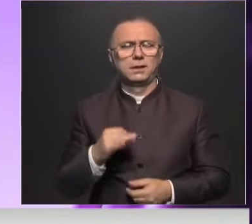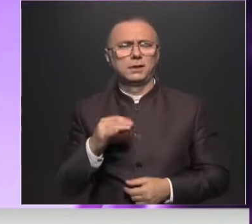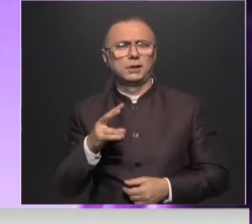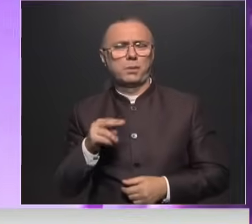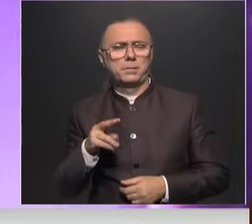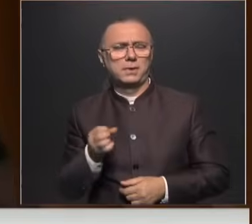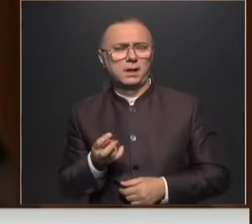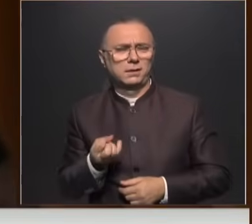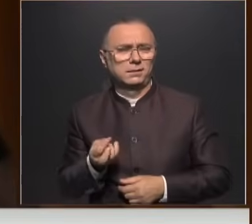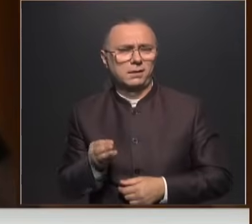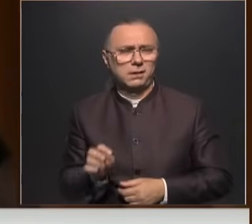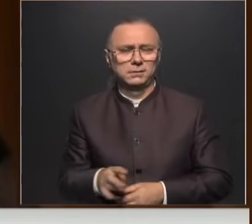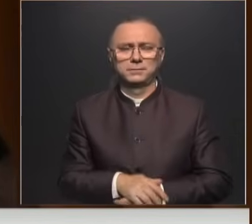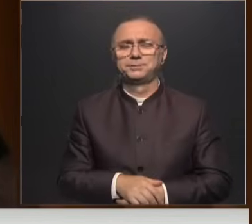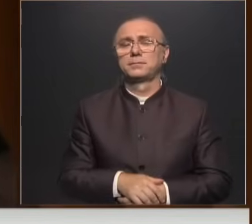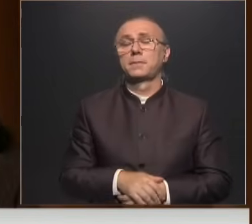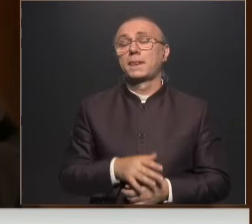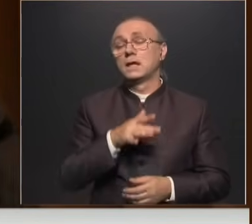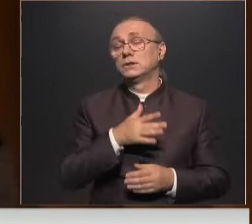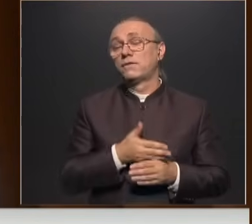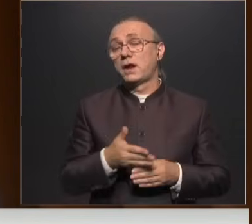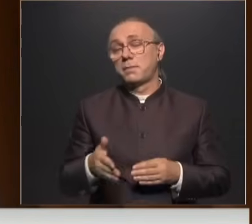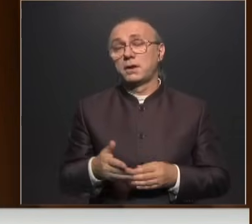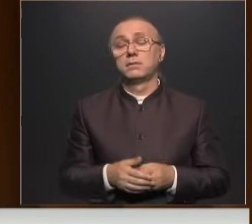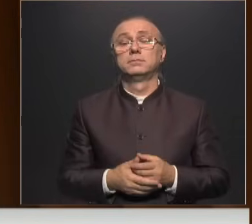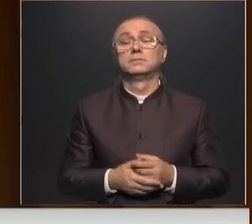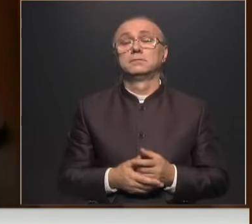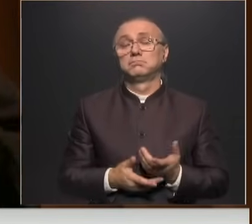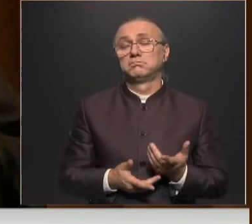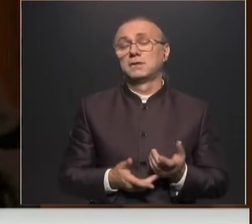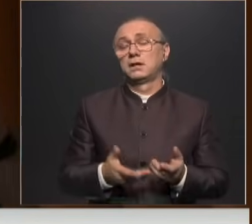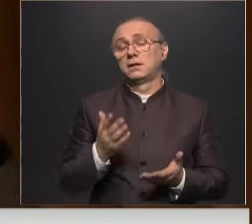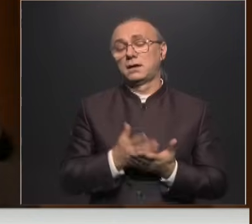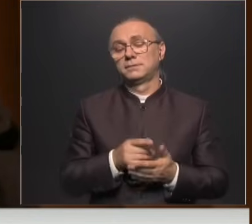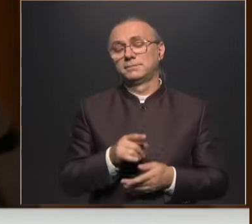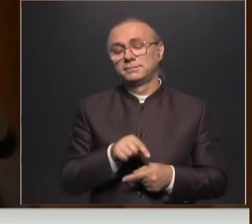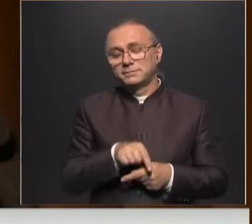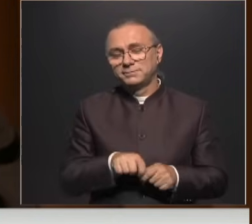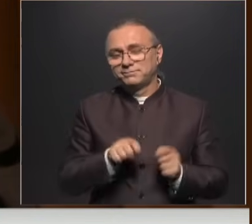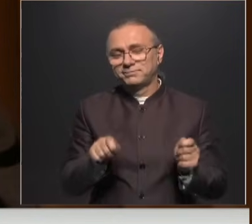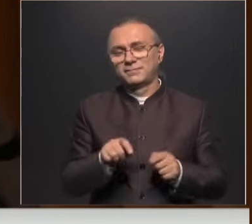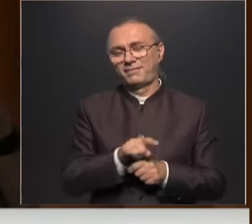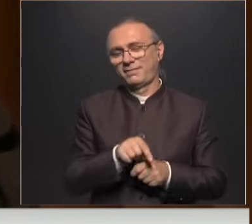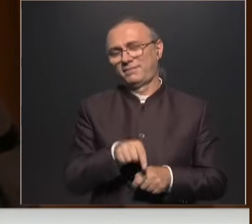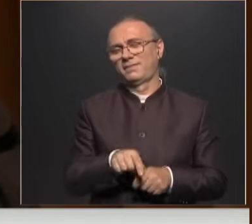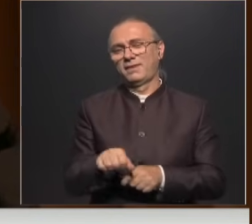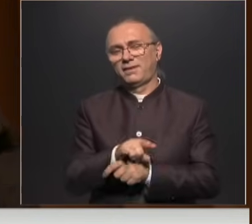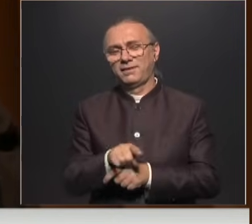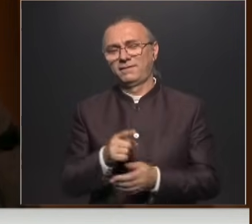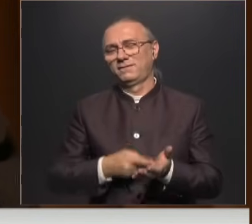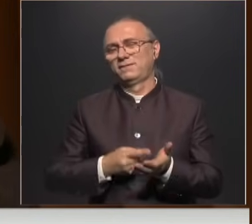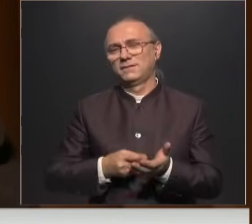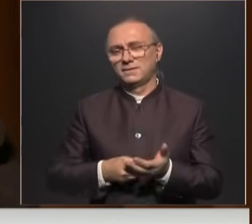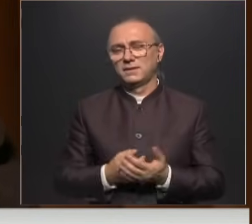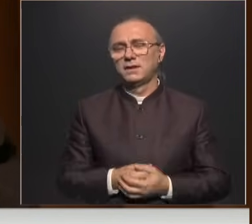временем стали появляться опровержения, выявили много подтасовок, но маховик интереса к НЛО в обществе был